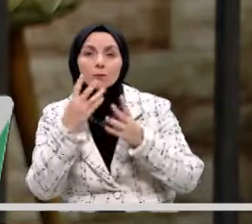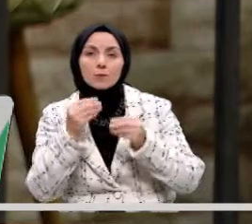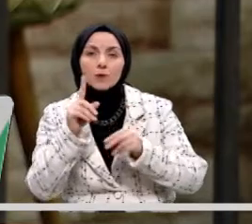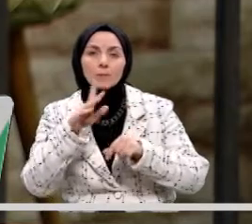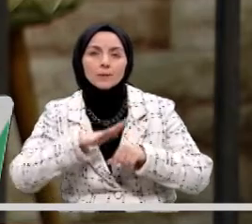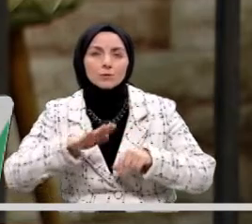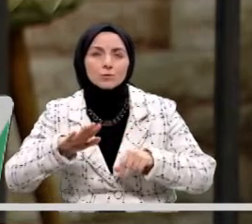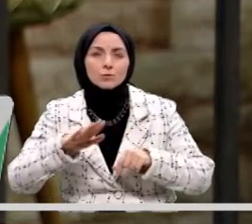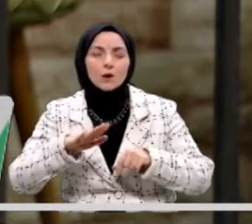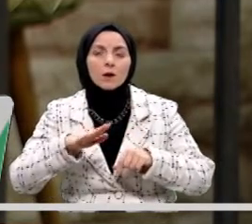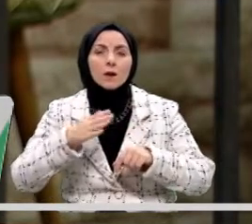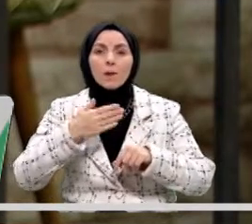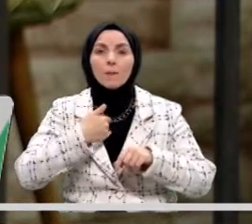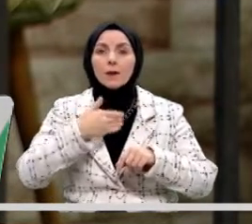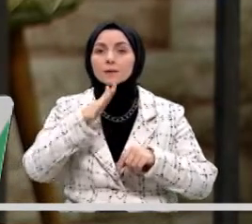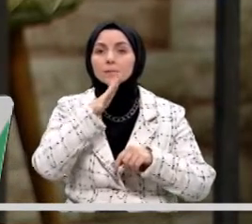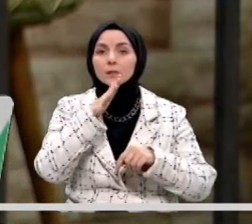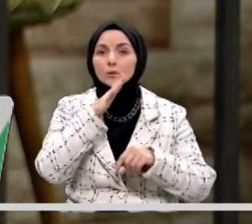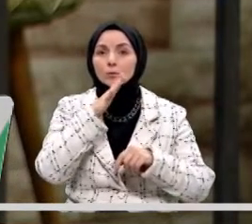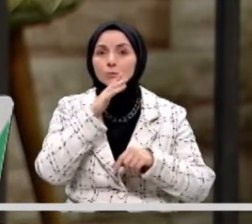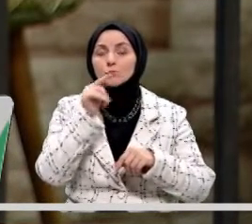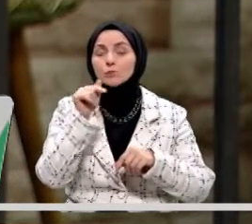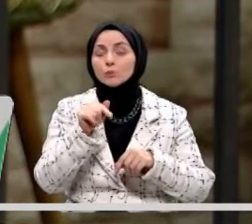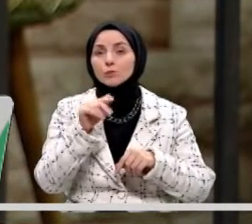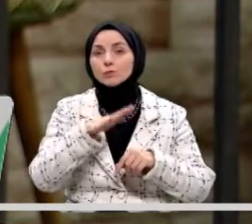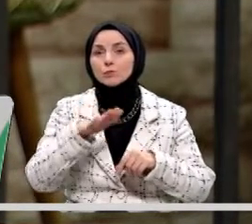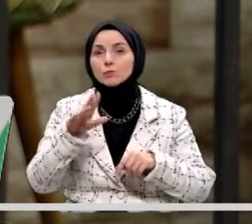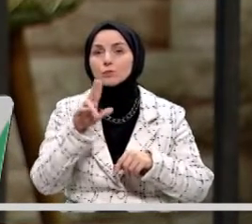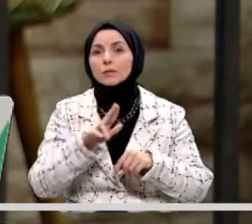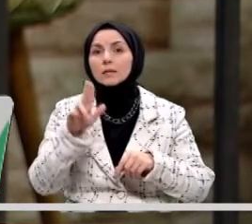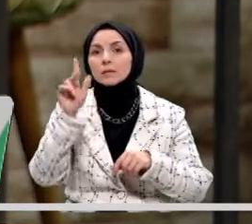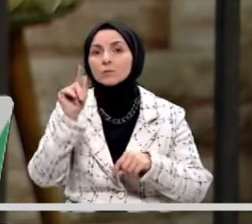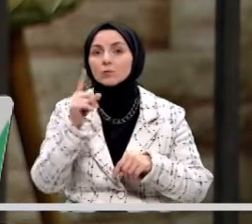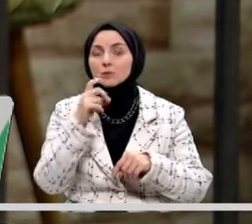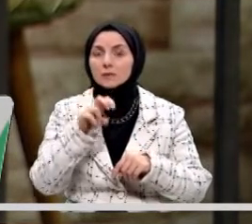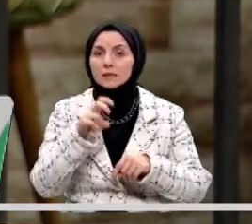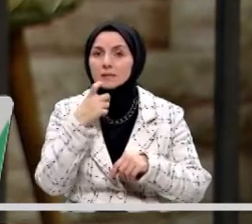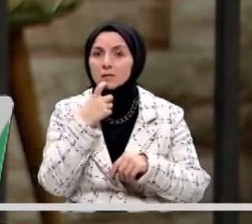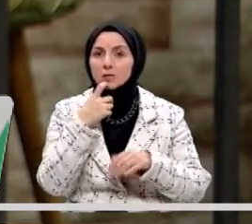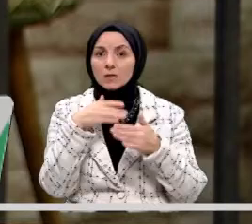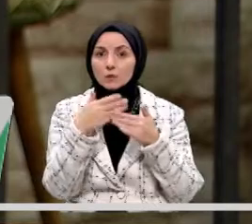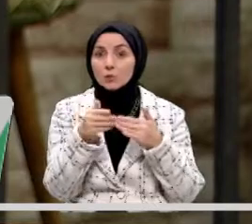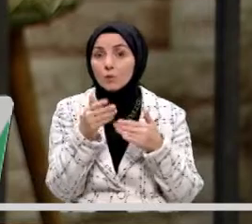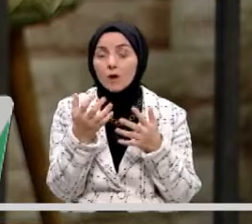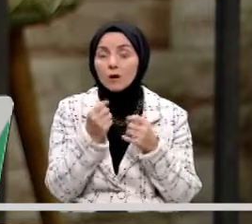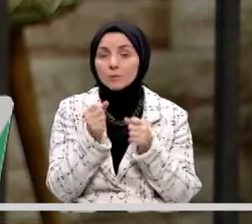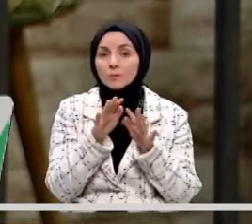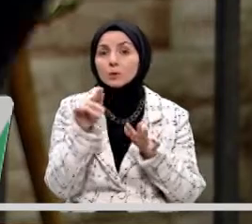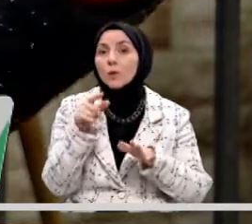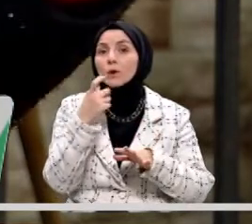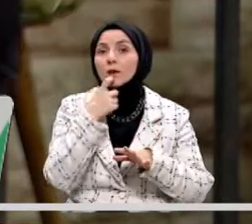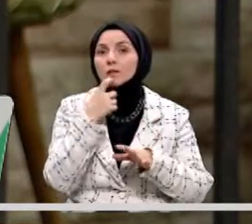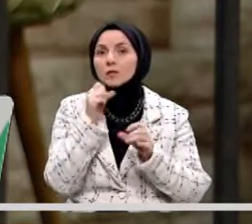9'dan sonra bu çocuk bu çocuk 8-7,5-8'den sonra almamış artık zaten o yaşta kalmış Duygu yaşı yani ondan sonra